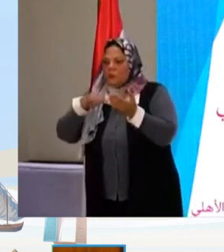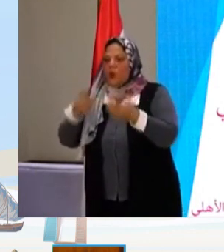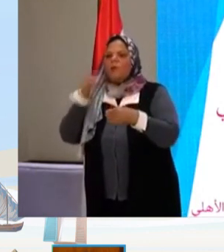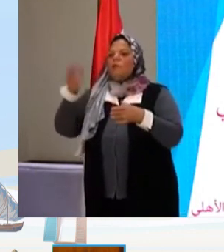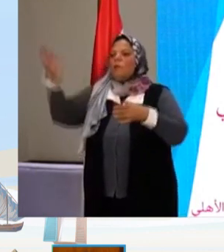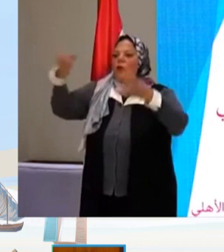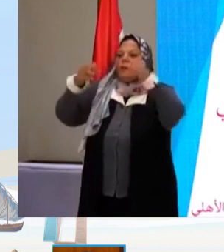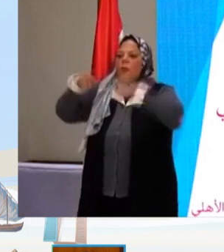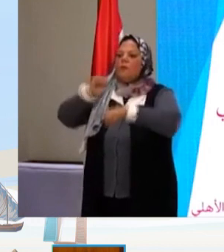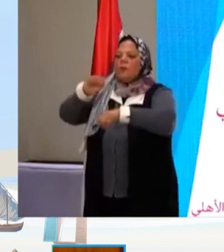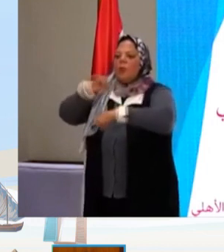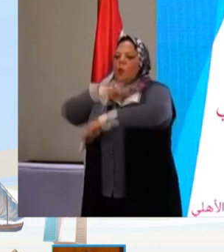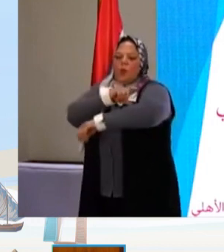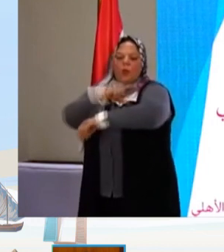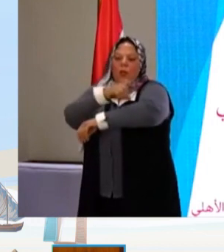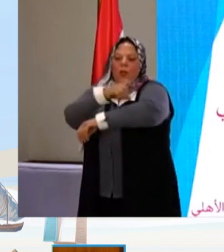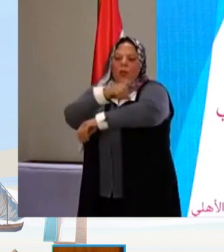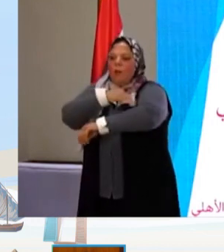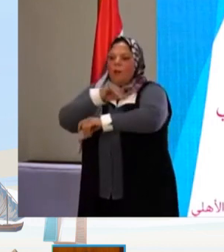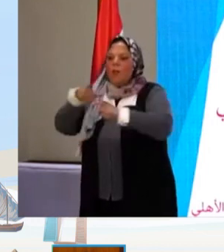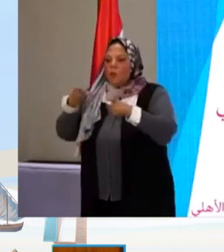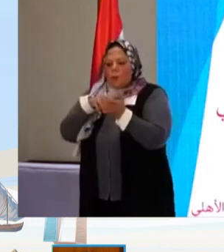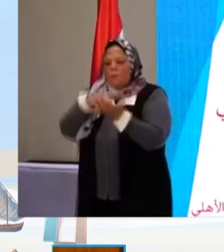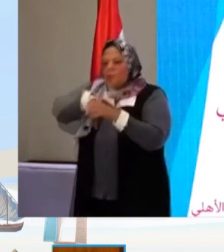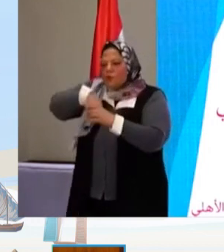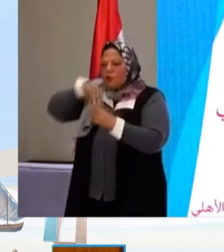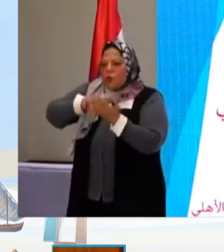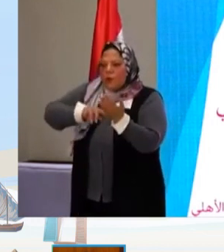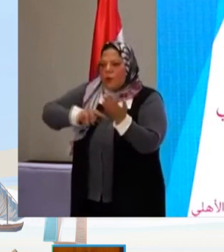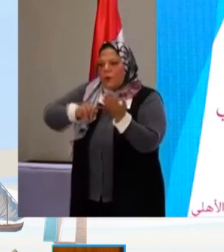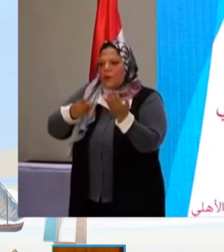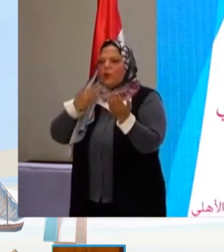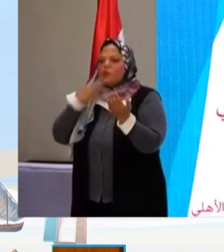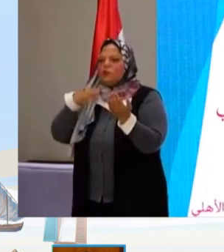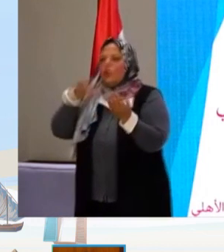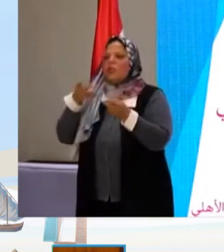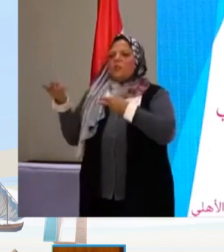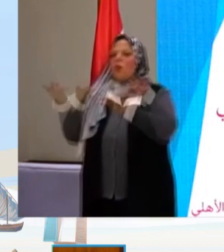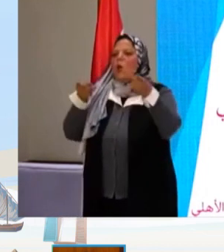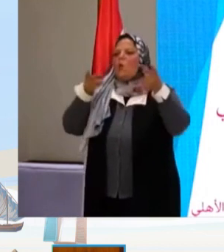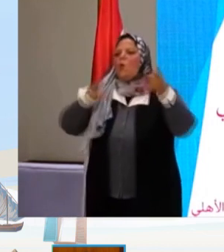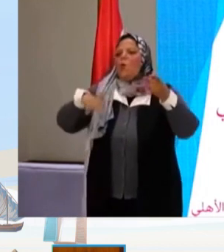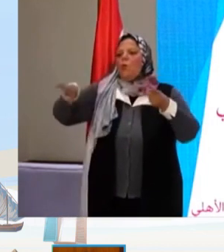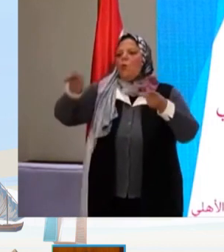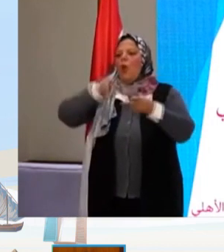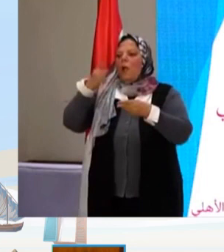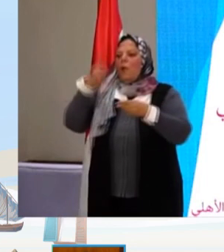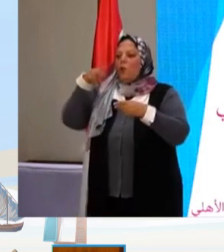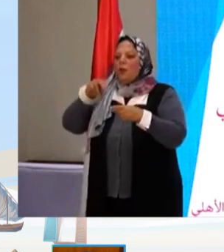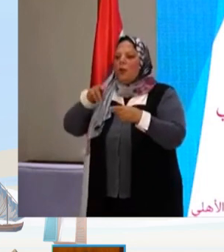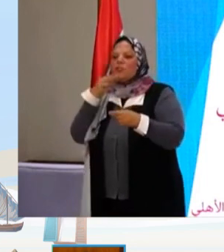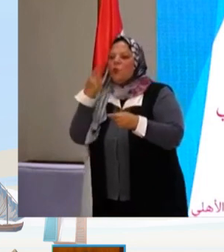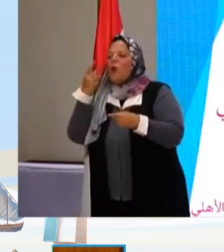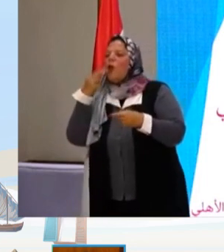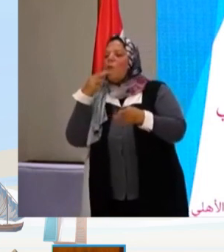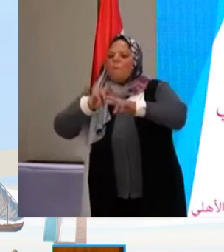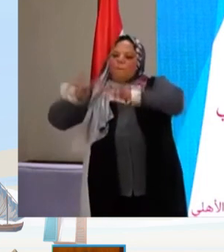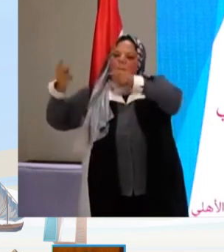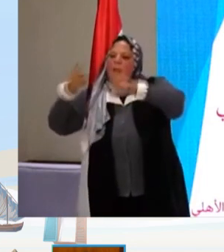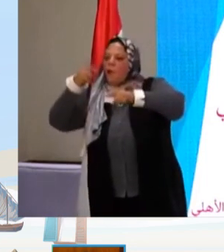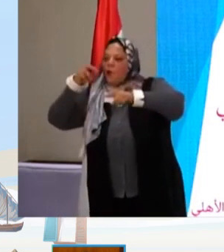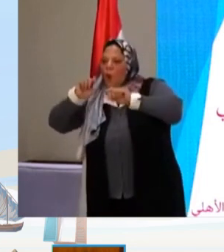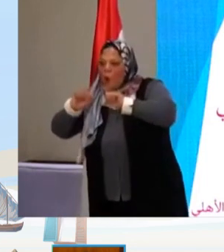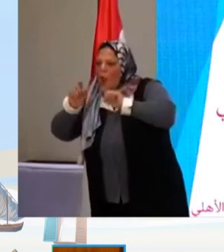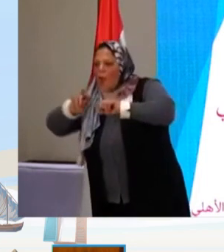القانون. طيب استاذ ايمن، ايه الفايده من مساله توفيق الاوضاع ده بالنسبه للجمعيات؟ لا، هو الفايده هو طبعا مع صدور اي